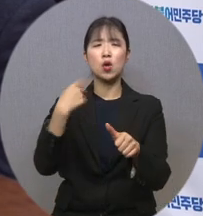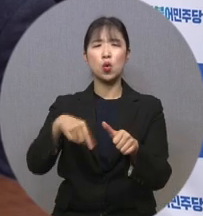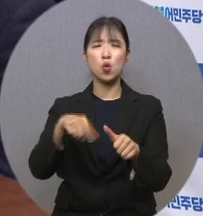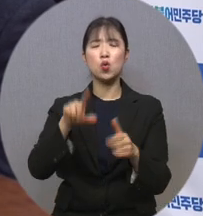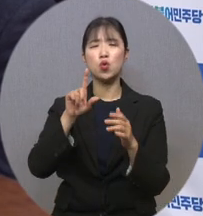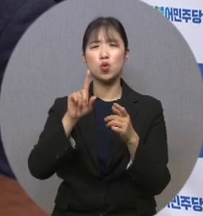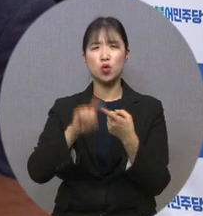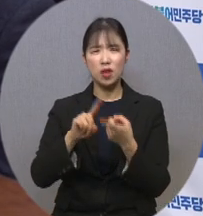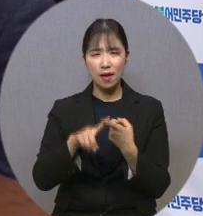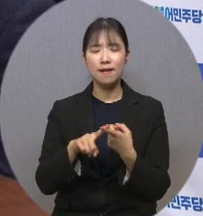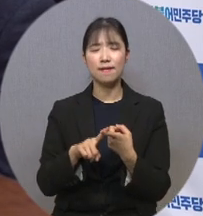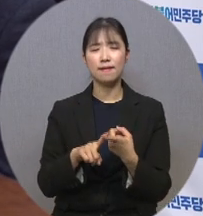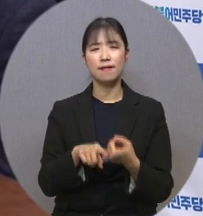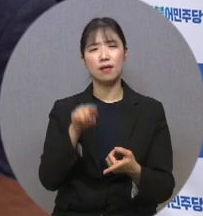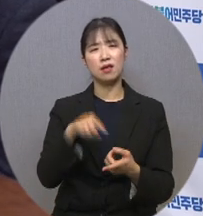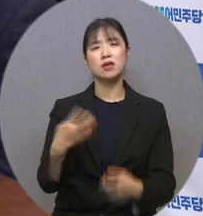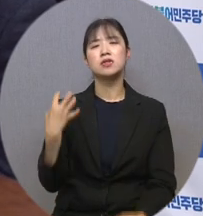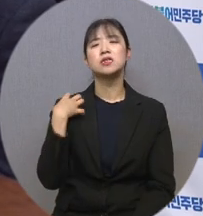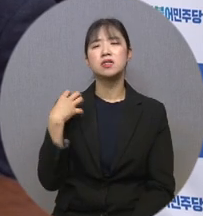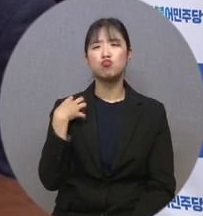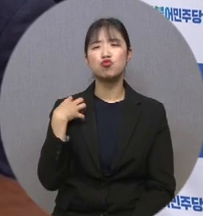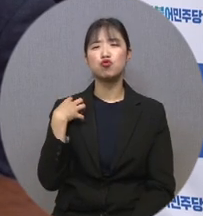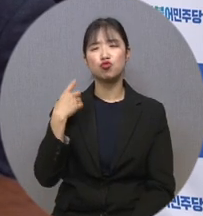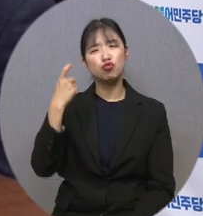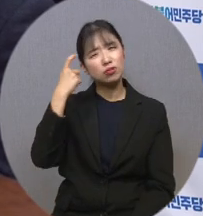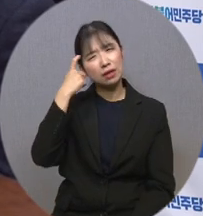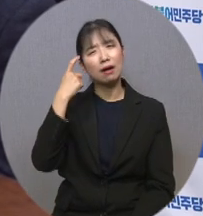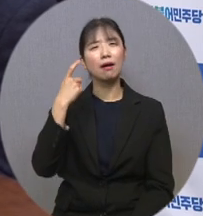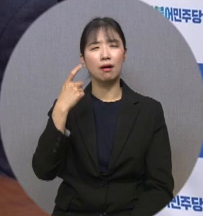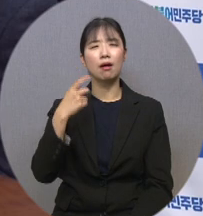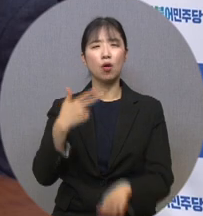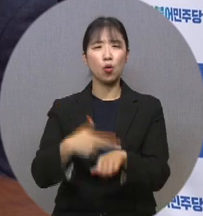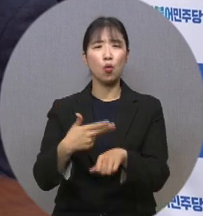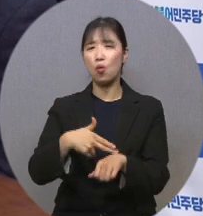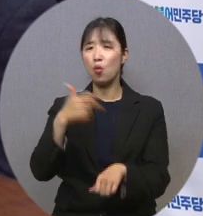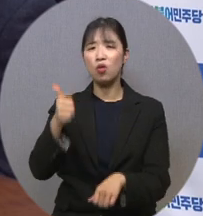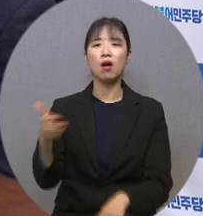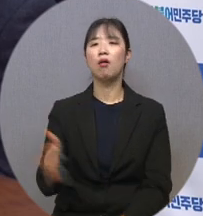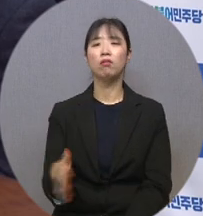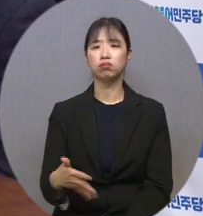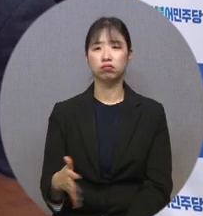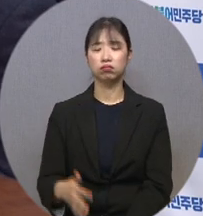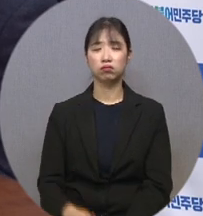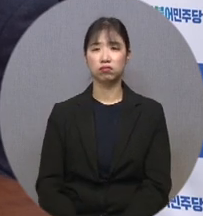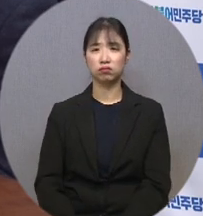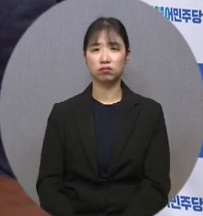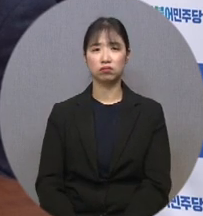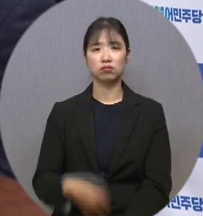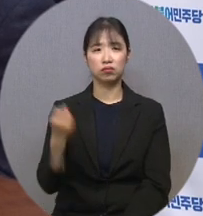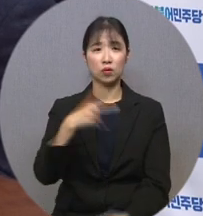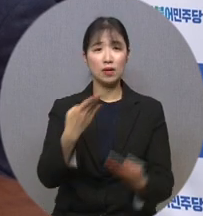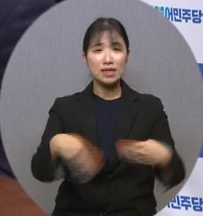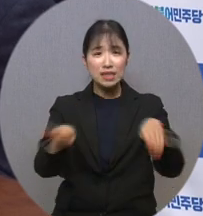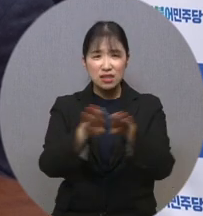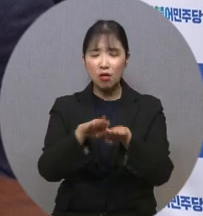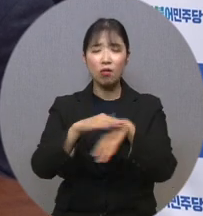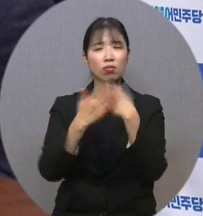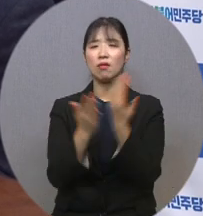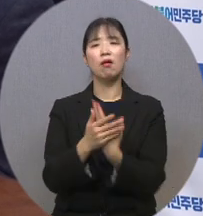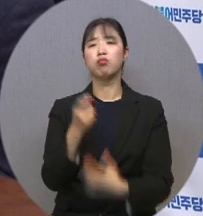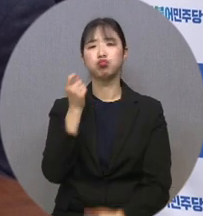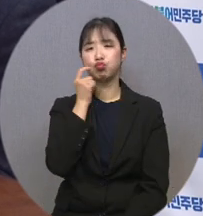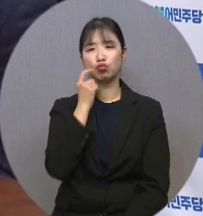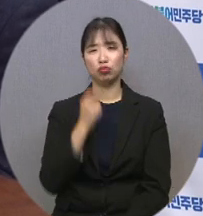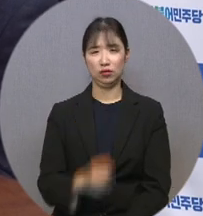대한 부분이 의무적으로 다 교사도 다 채용하지 못하고 있고 시설도 다 그만큼